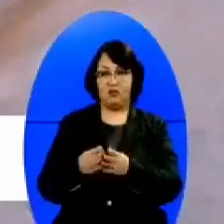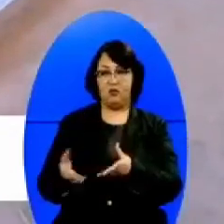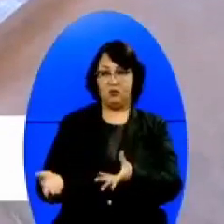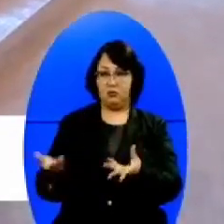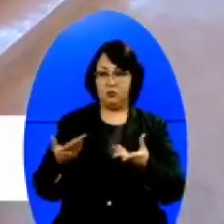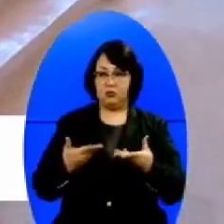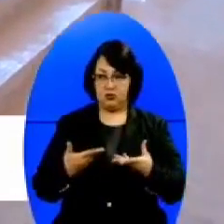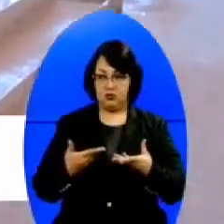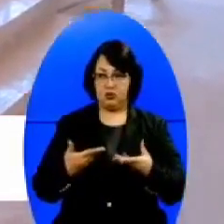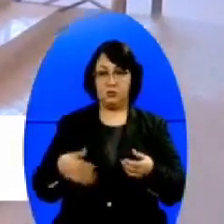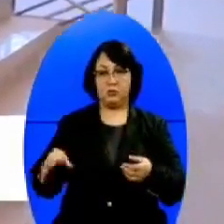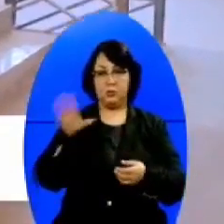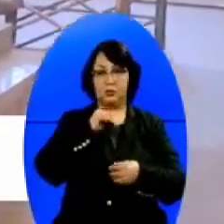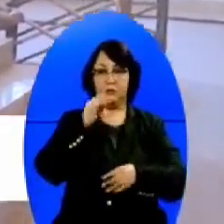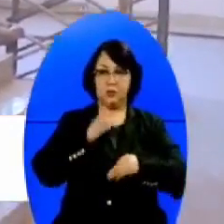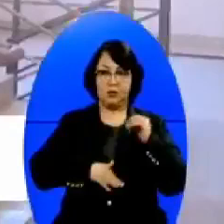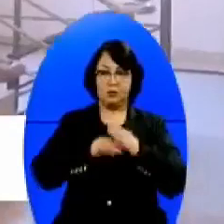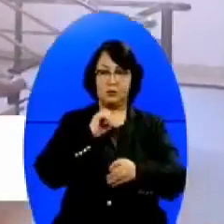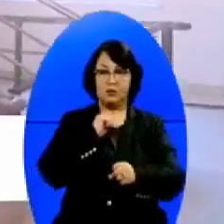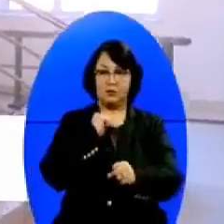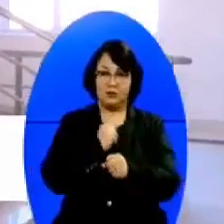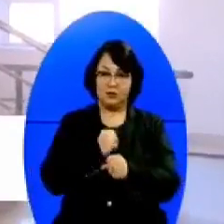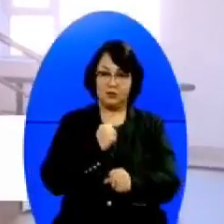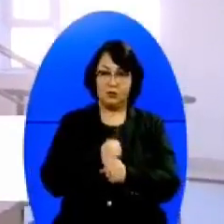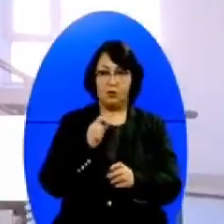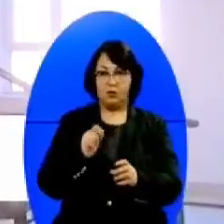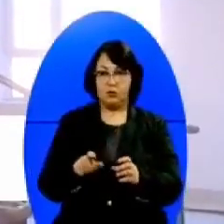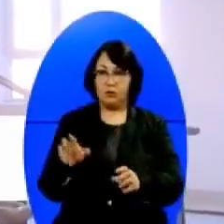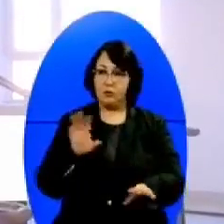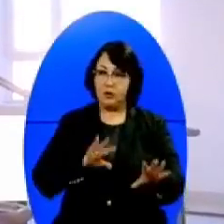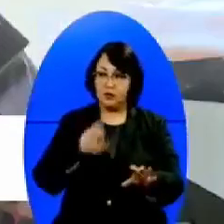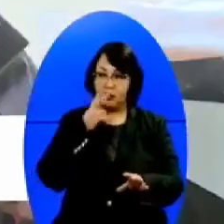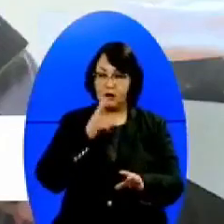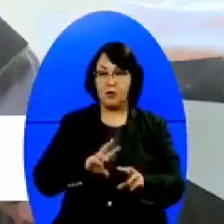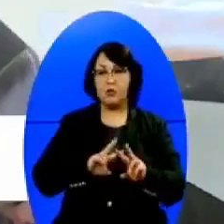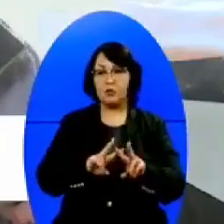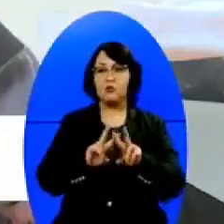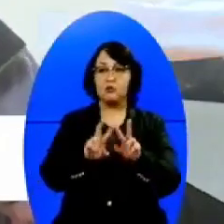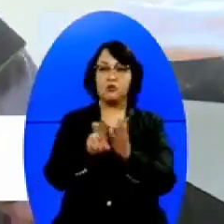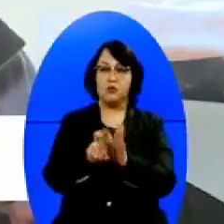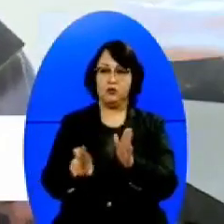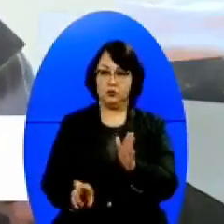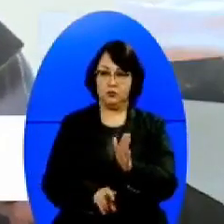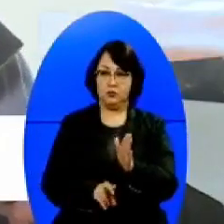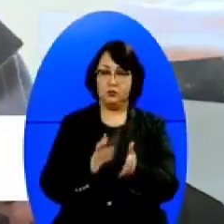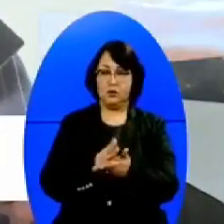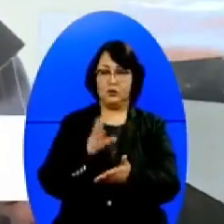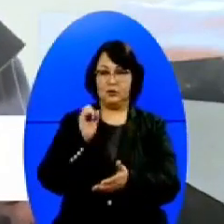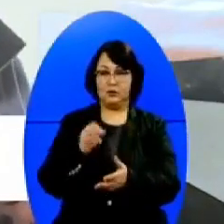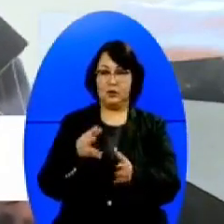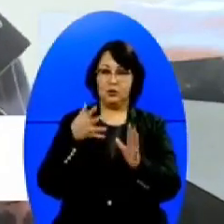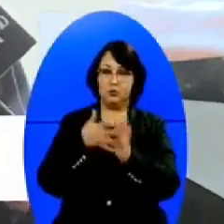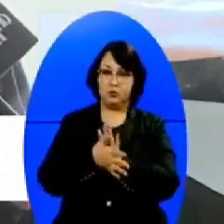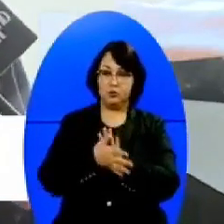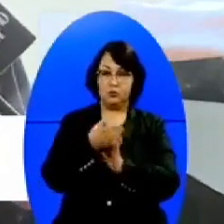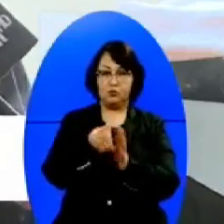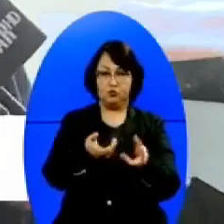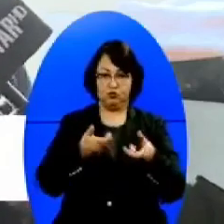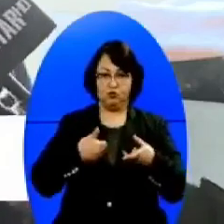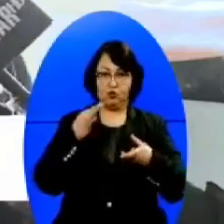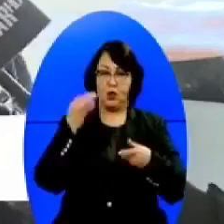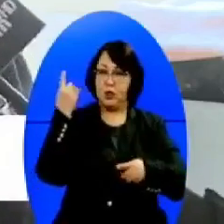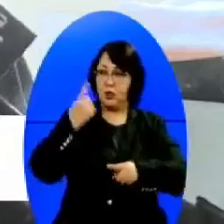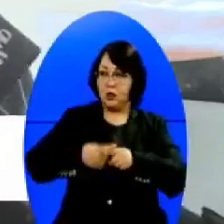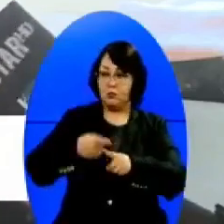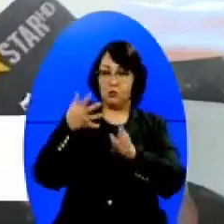одоо барилгын ажлыг яг одоогийн нөхцөлөлт бол цааш нь явуулахад хүндрэлтэй байгаа. Саяны төсөв нэмэлт ажлын асуудлууд батлагдаагүй